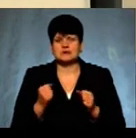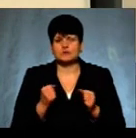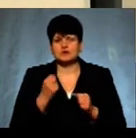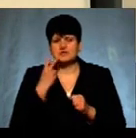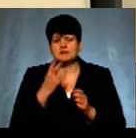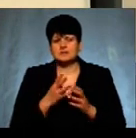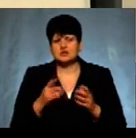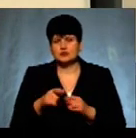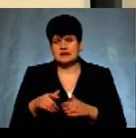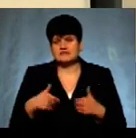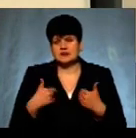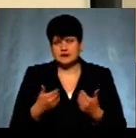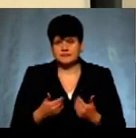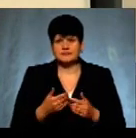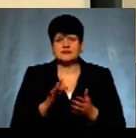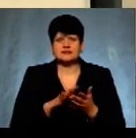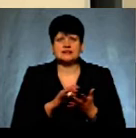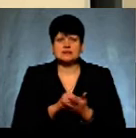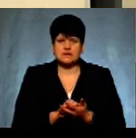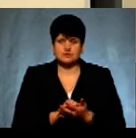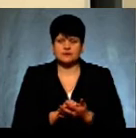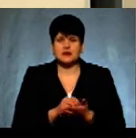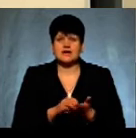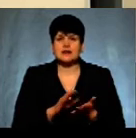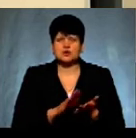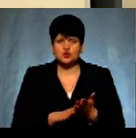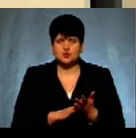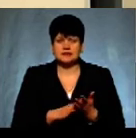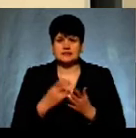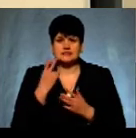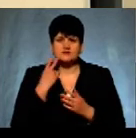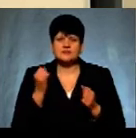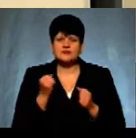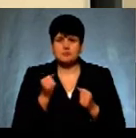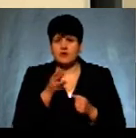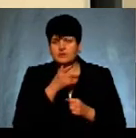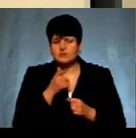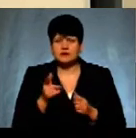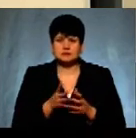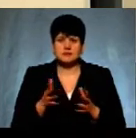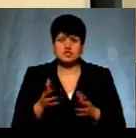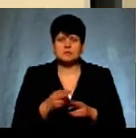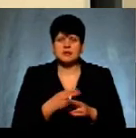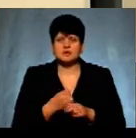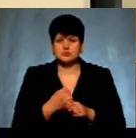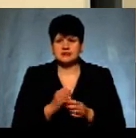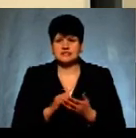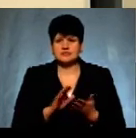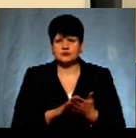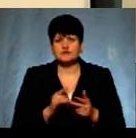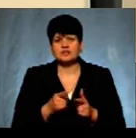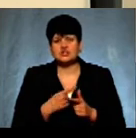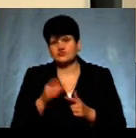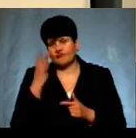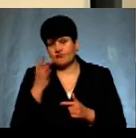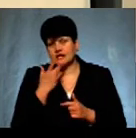людей звертається, в центр зайнятості реєструються, і завжди в зимовий період у нас більше безробітних зареєстрованих, ніж, скажімо, в літній